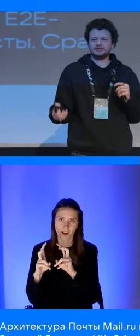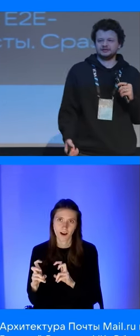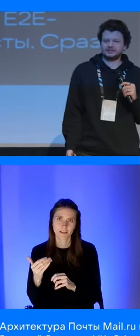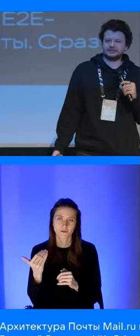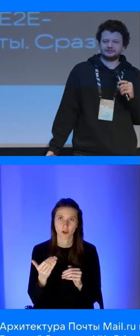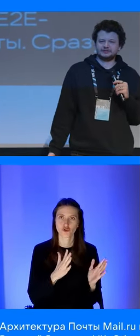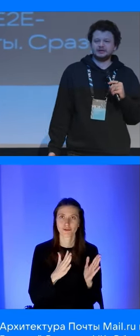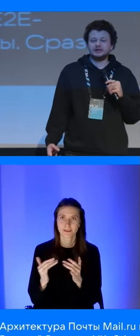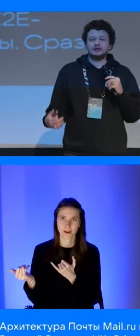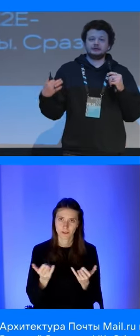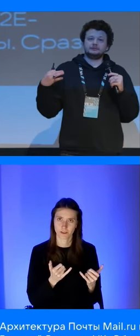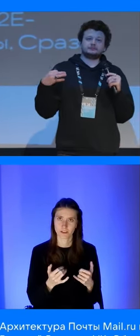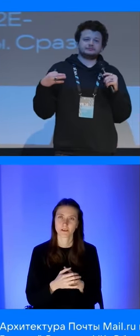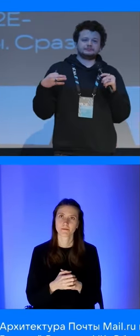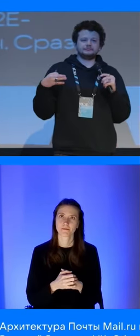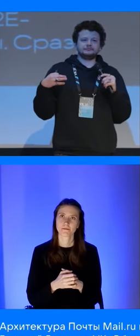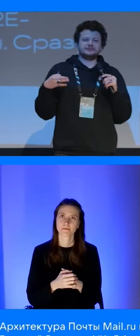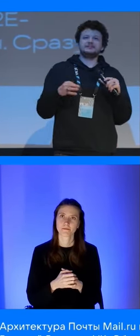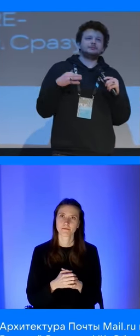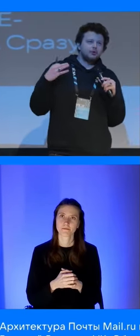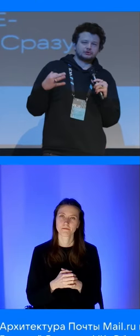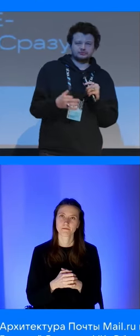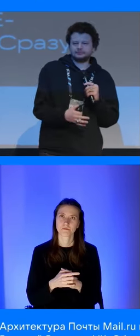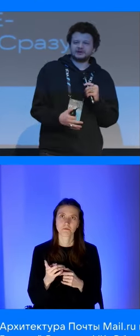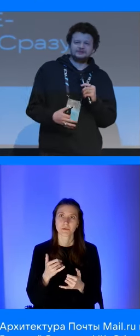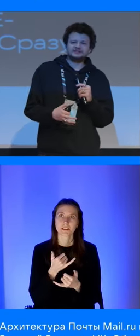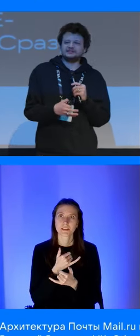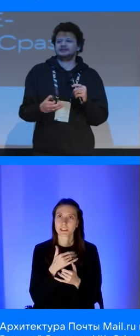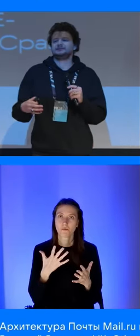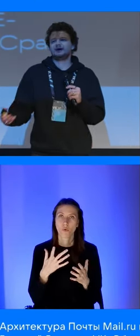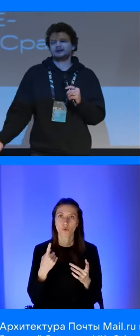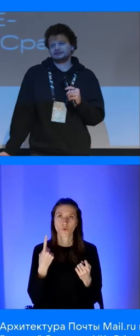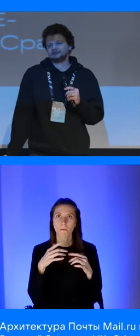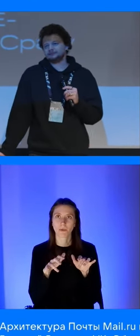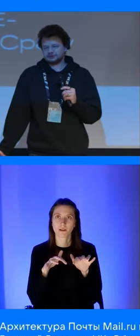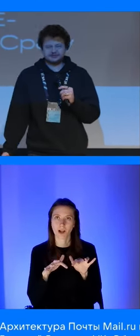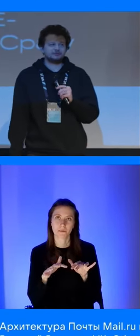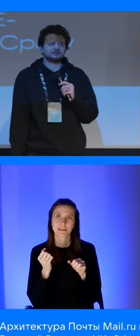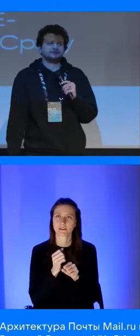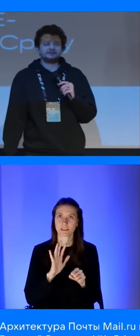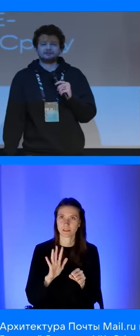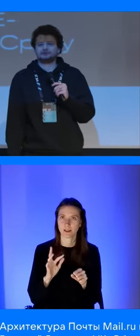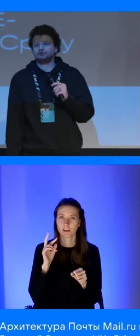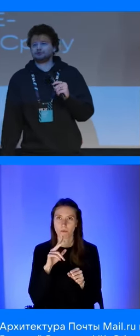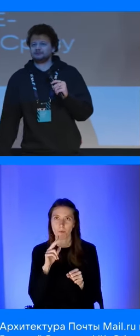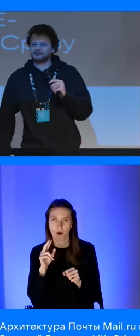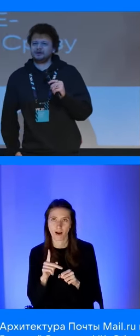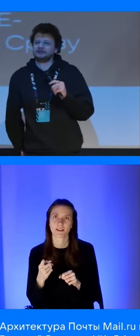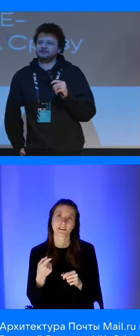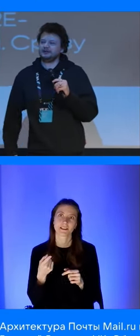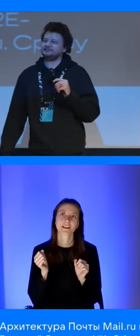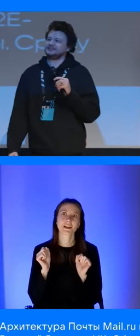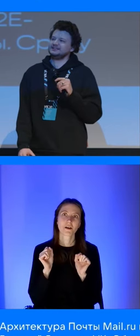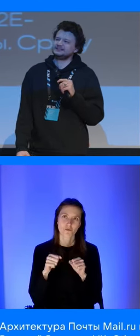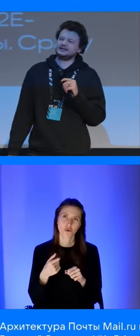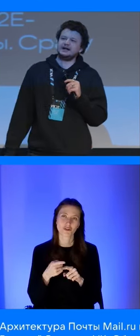начнет деградировать. Ну, не могут программисты не делать баги. С этим можно смириться, поэтому лучше, чтобы эти баги